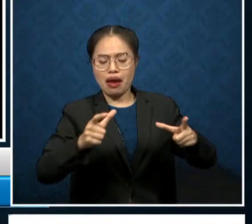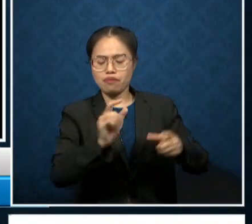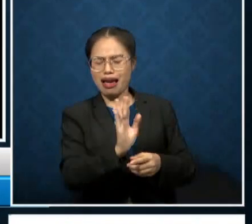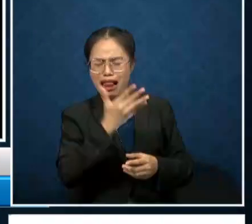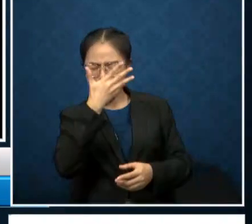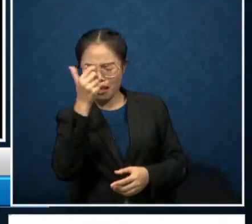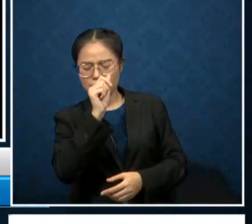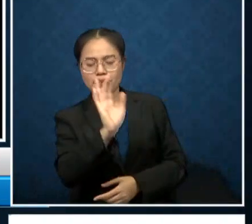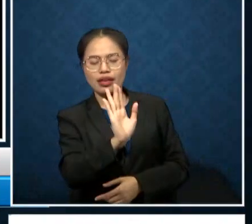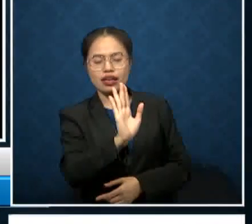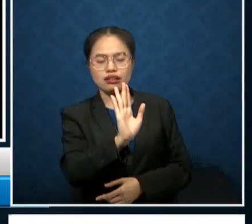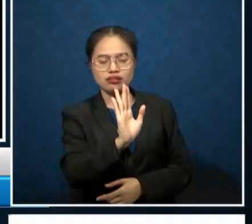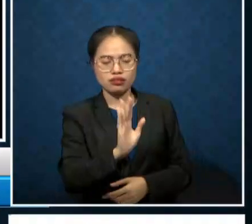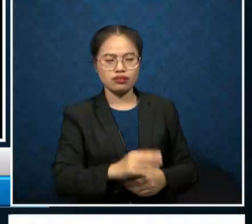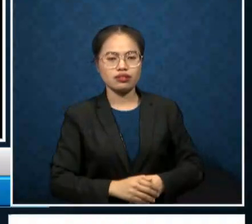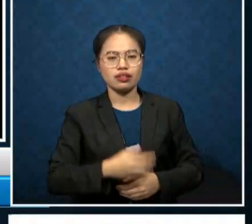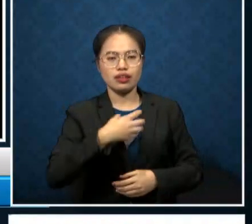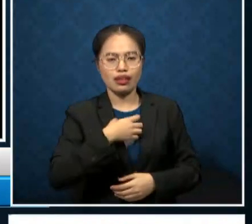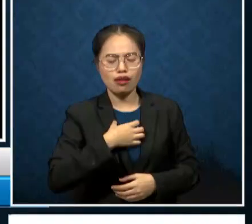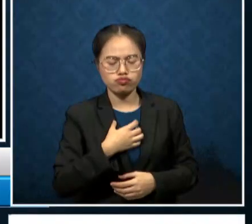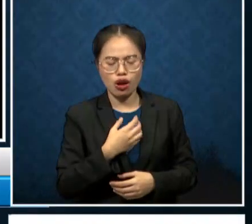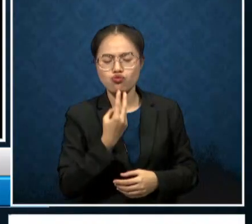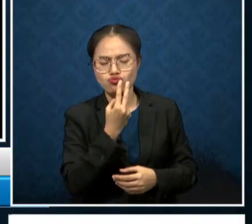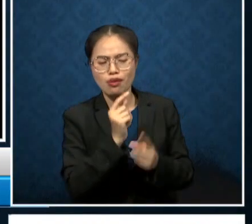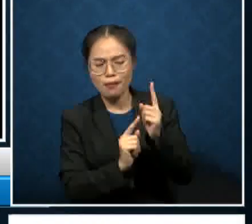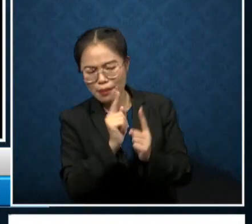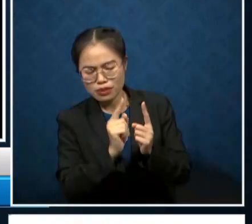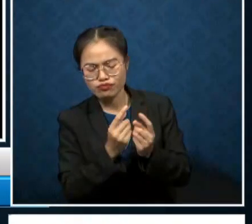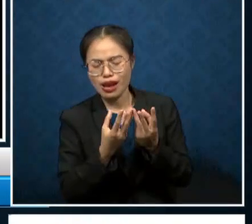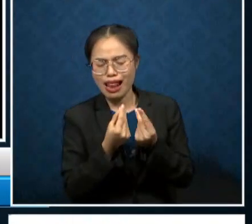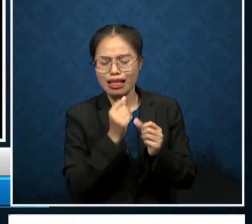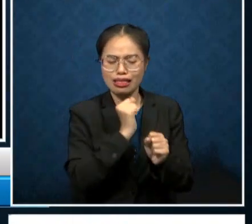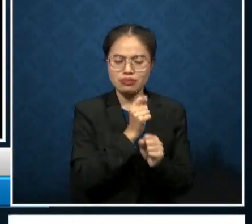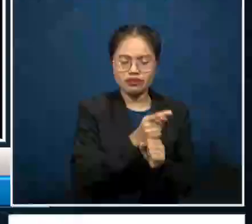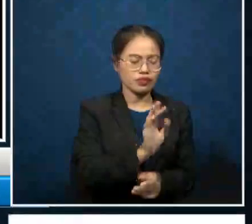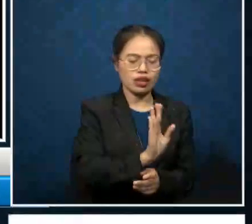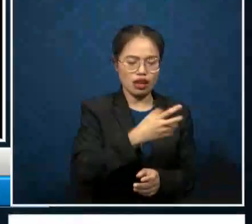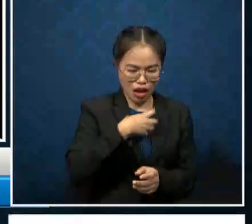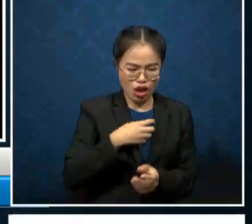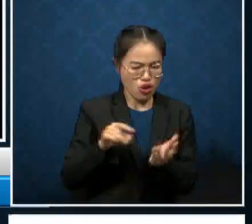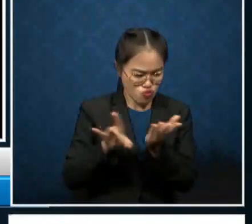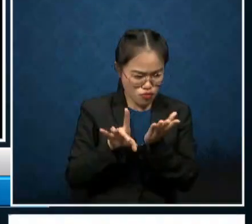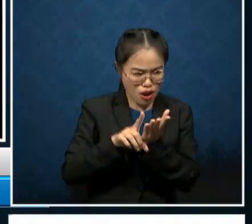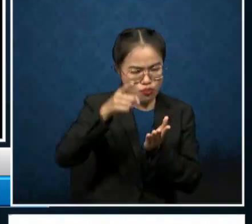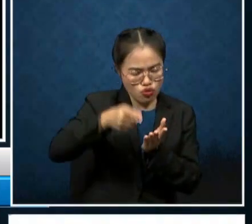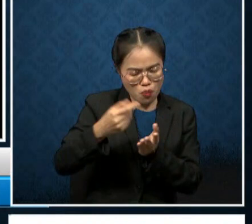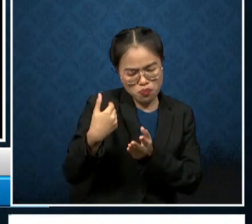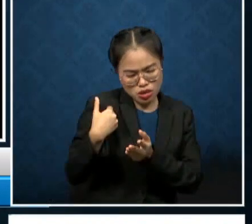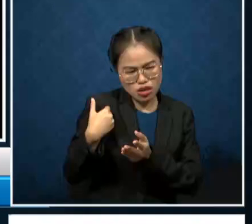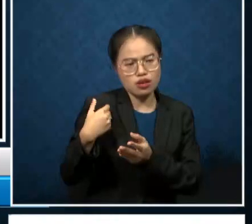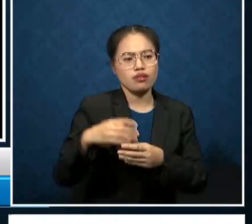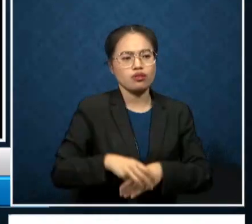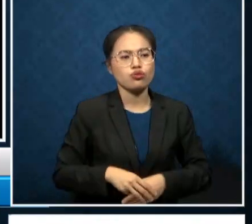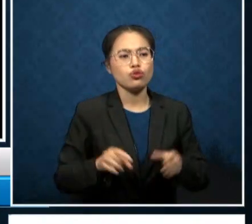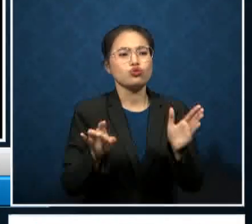สุดท้ายก็แค่เป็นตัวเลขตัวหนึ่งที่ระบุว่าได้ทำแล้วแต่ผลมันไม่บังเกิดอย่างแท้จริงและสุดท้าย